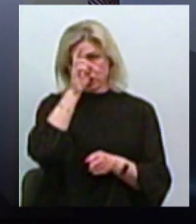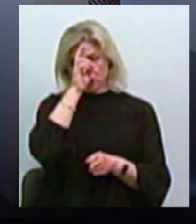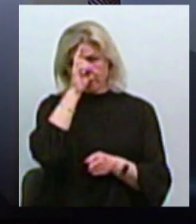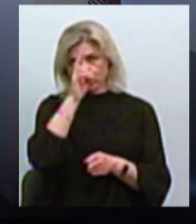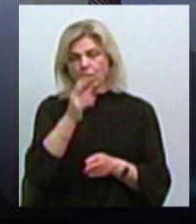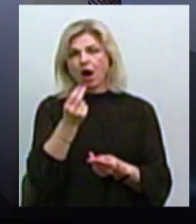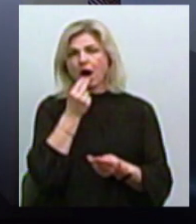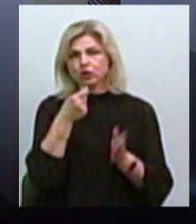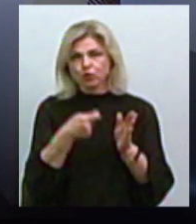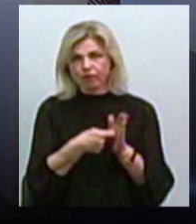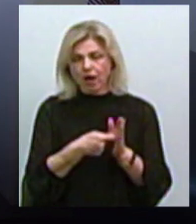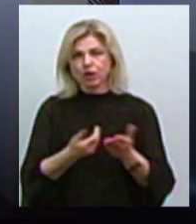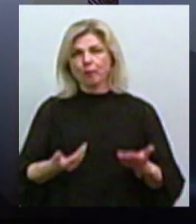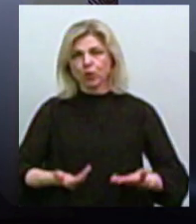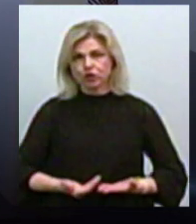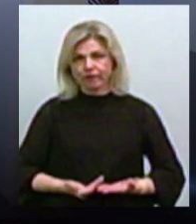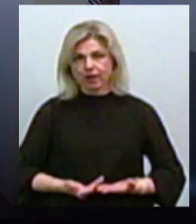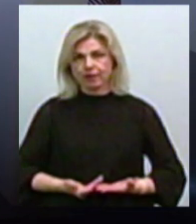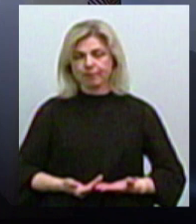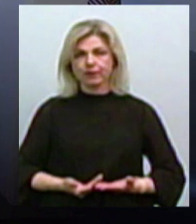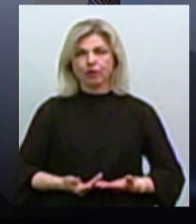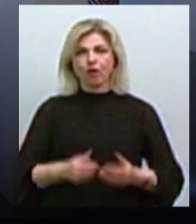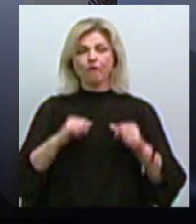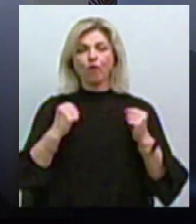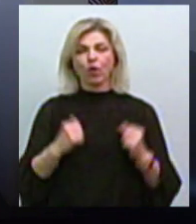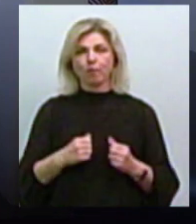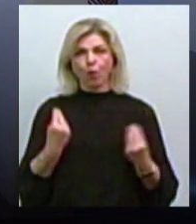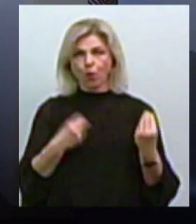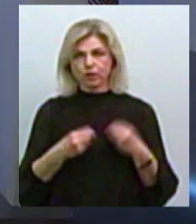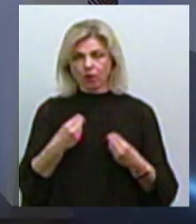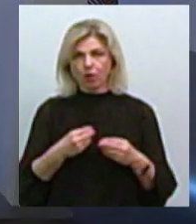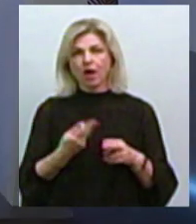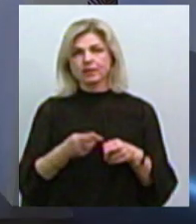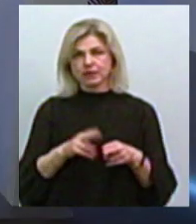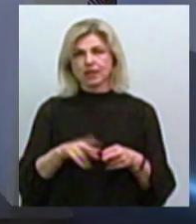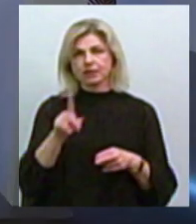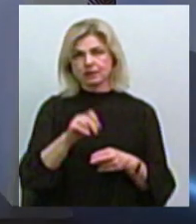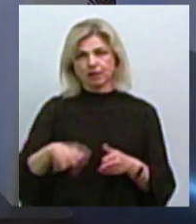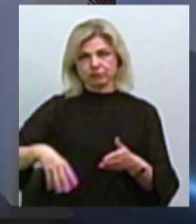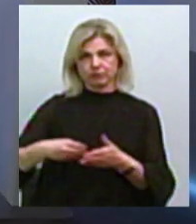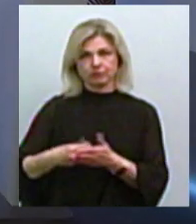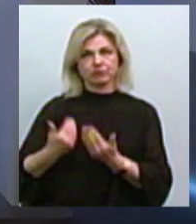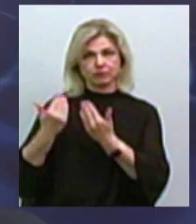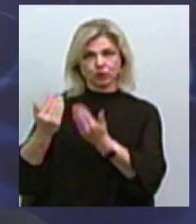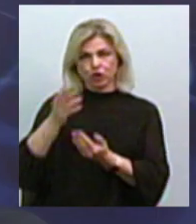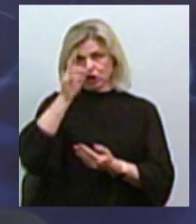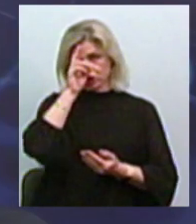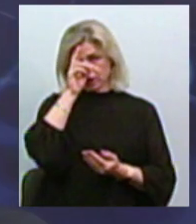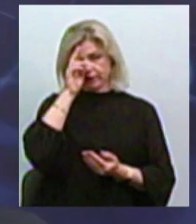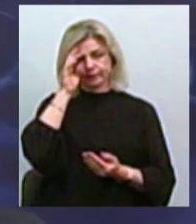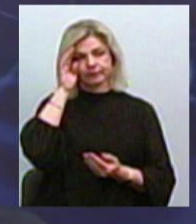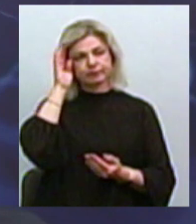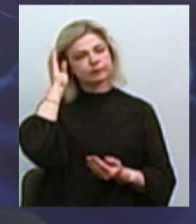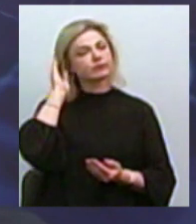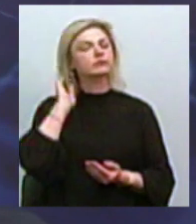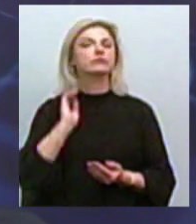Тобто харчуванням, проживанням, формою одягу. Тобто це йде за рахунок держави. Все, що ви перерахували,